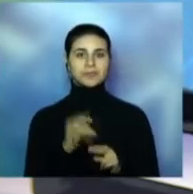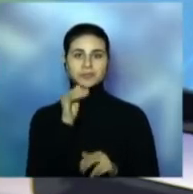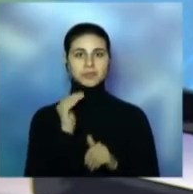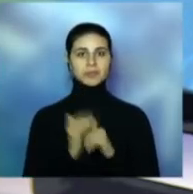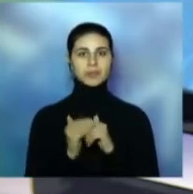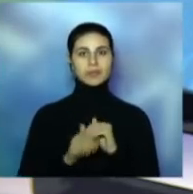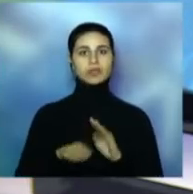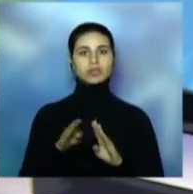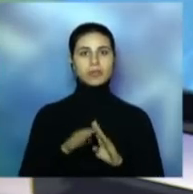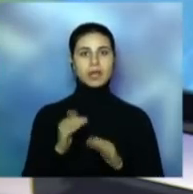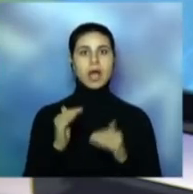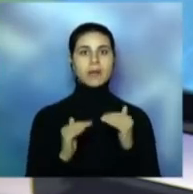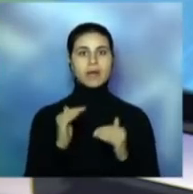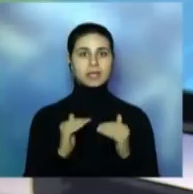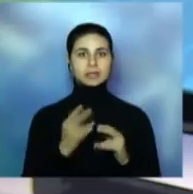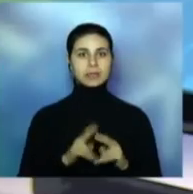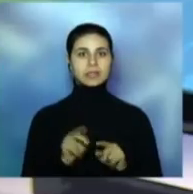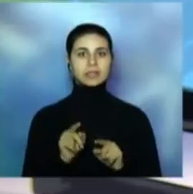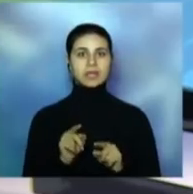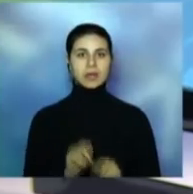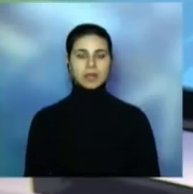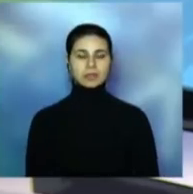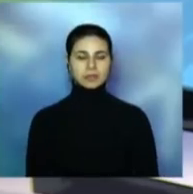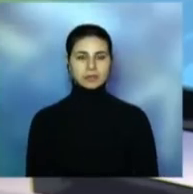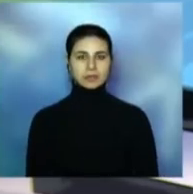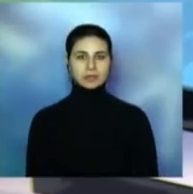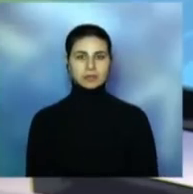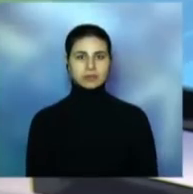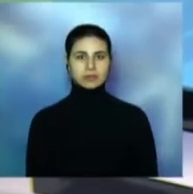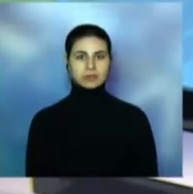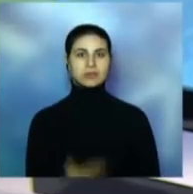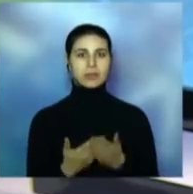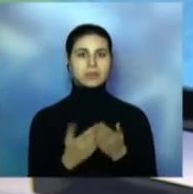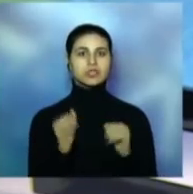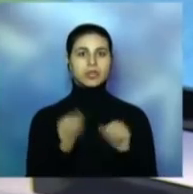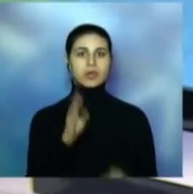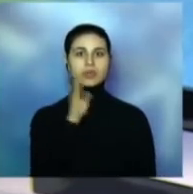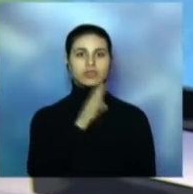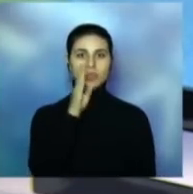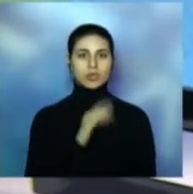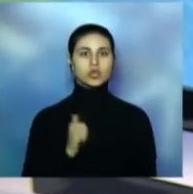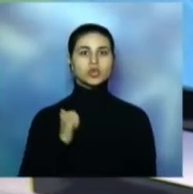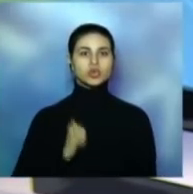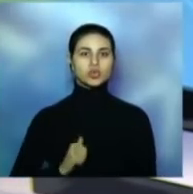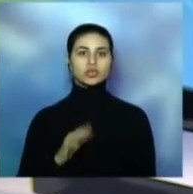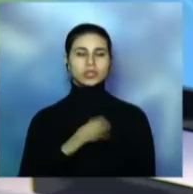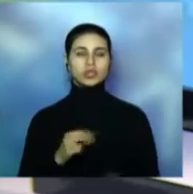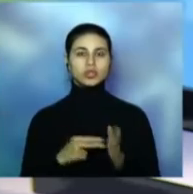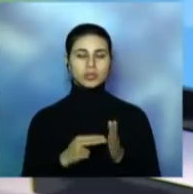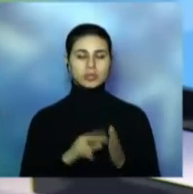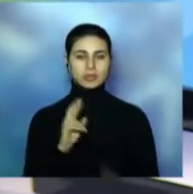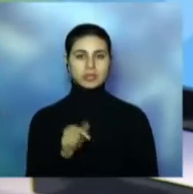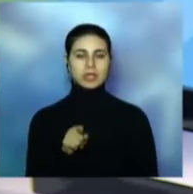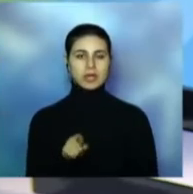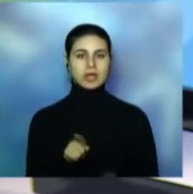მაინც რომ აბალანსებდეს ამას და შეიძლება რომელიღაც მშობელი ძუნწი იყოს შეფასებაში და